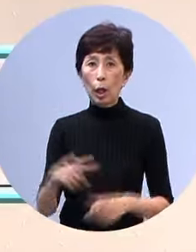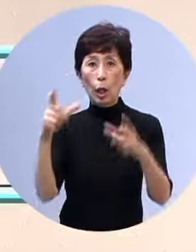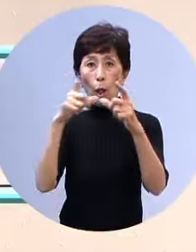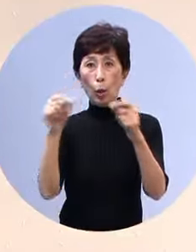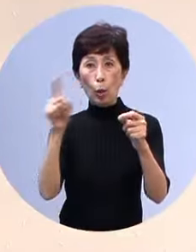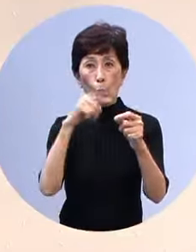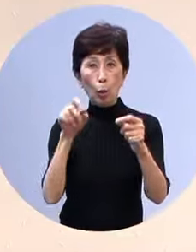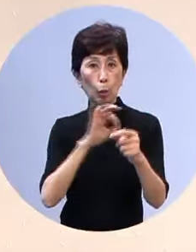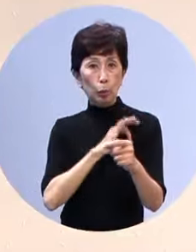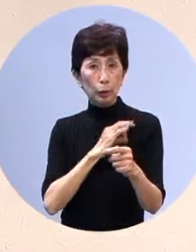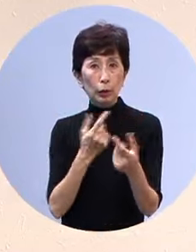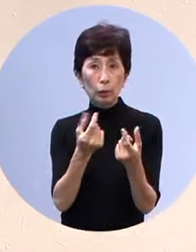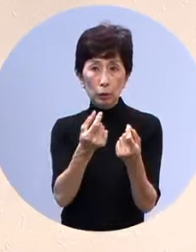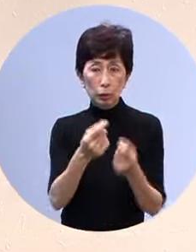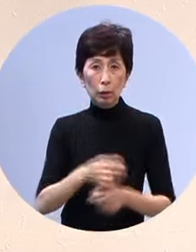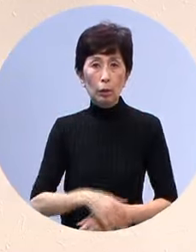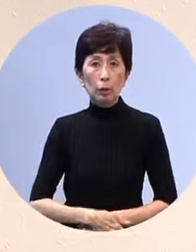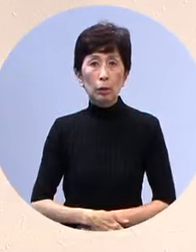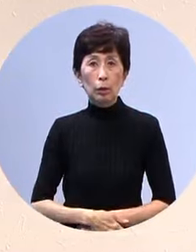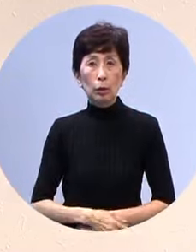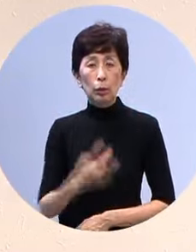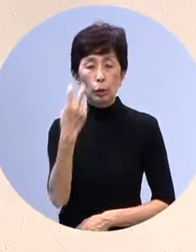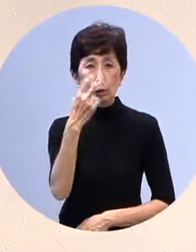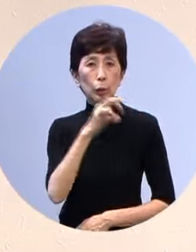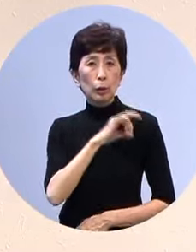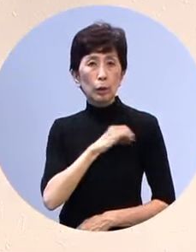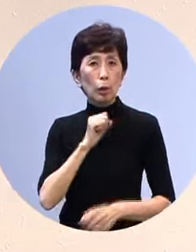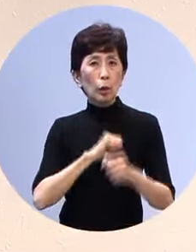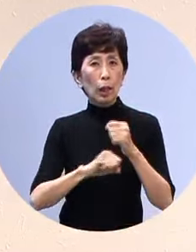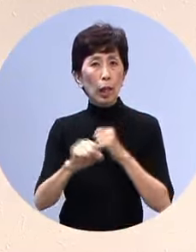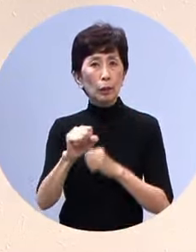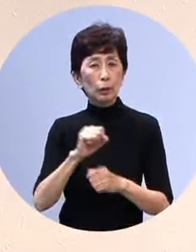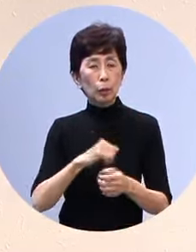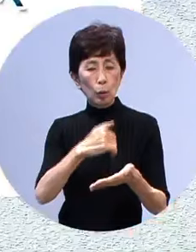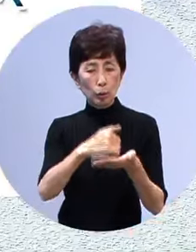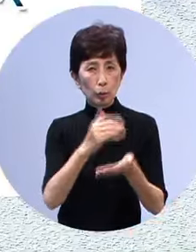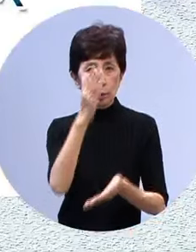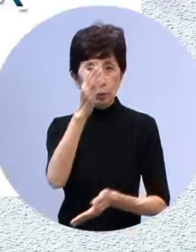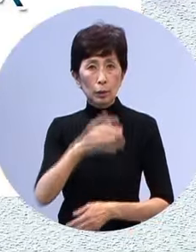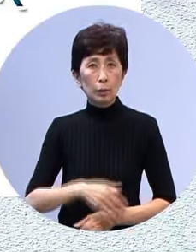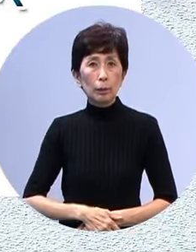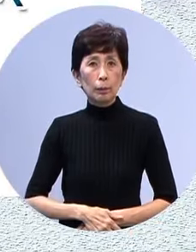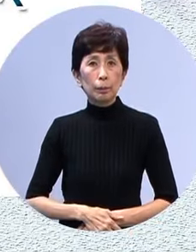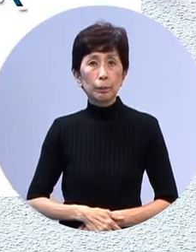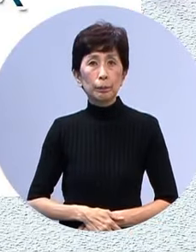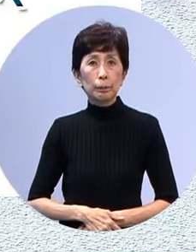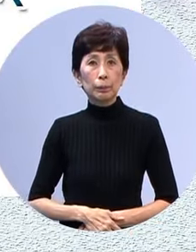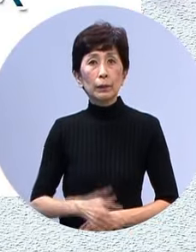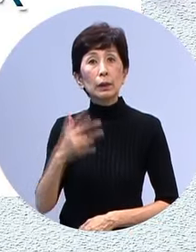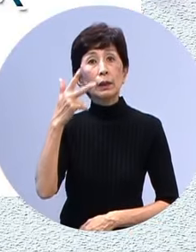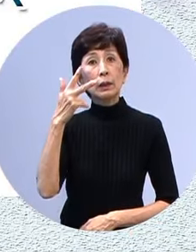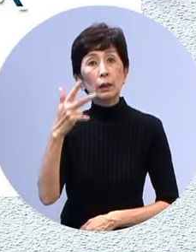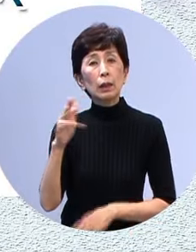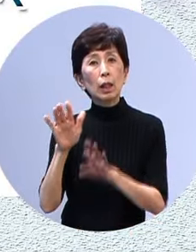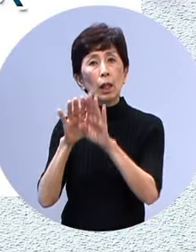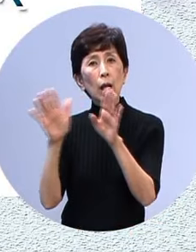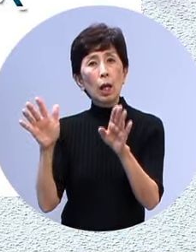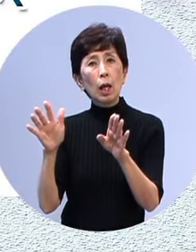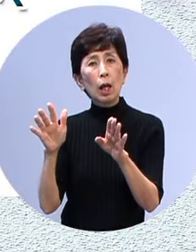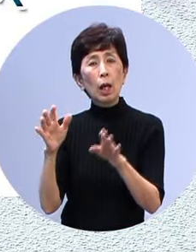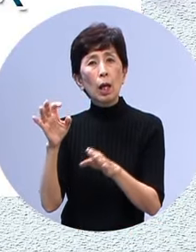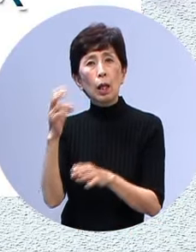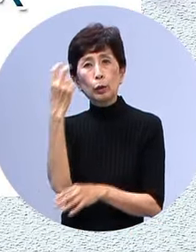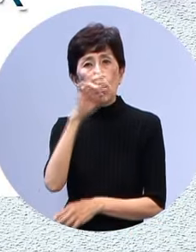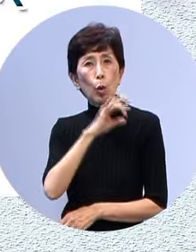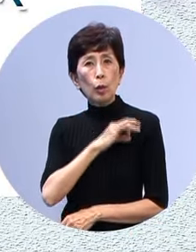ね。ではその調査員の活動を改めて教えてください。 最初に市で開催する調査員